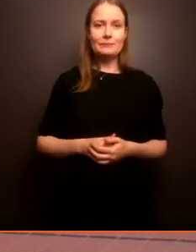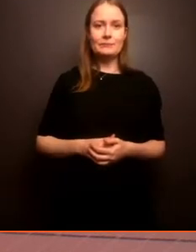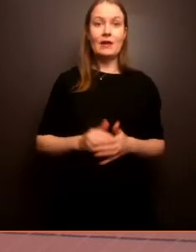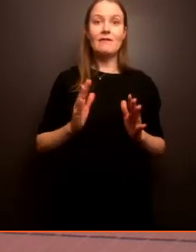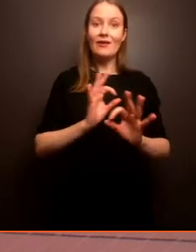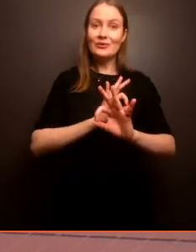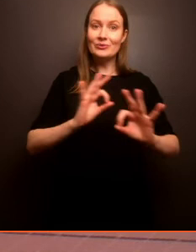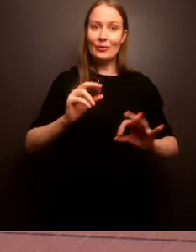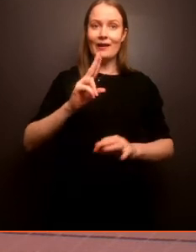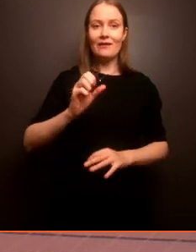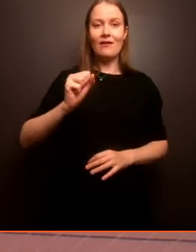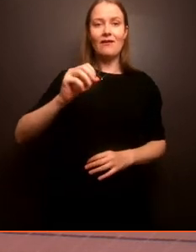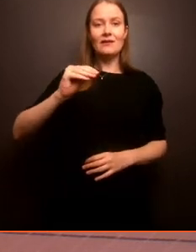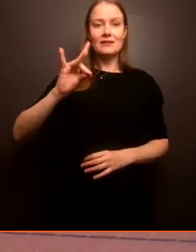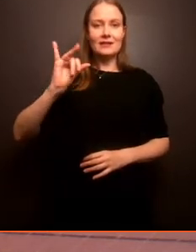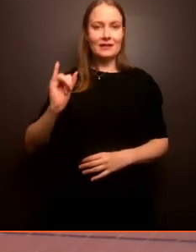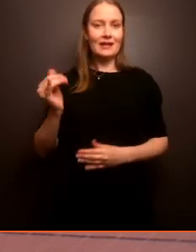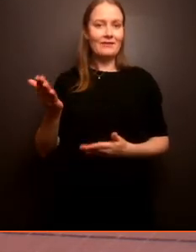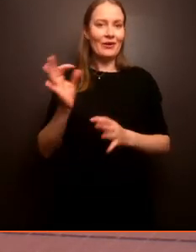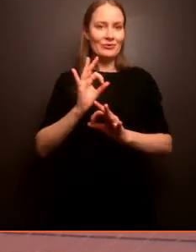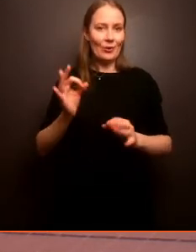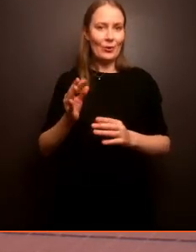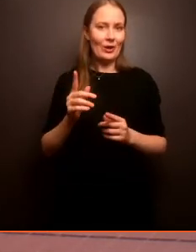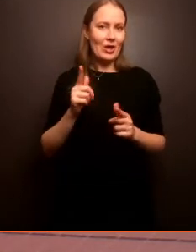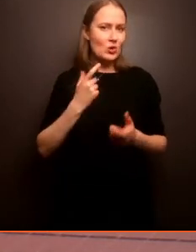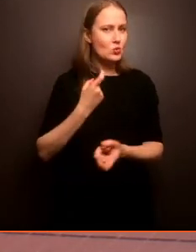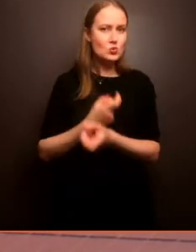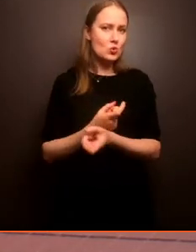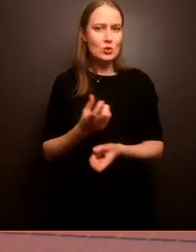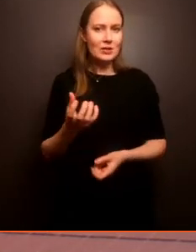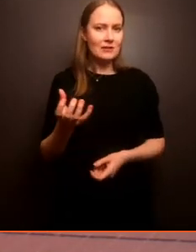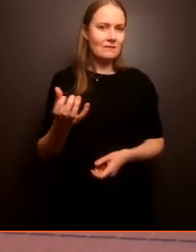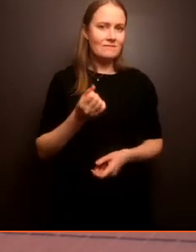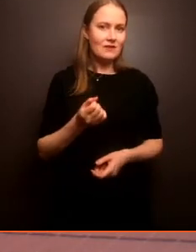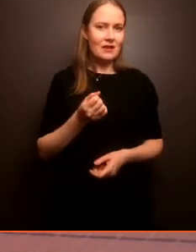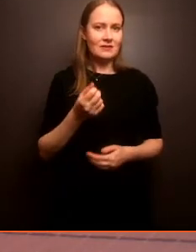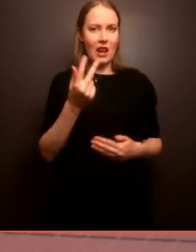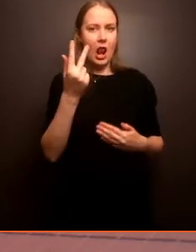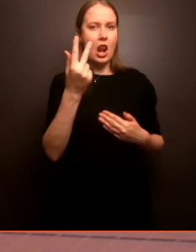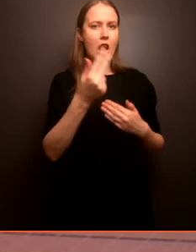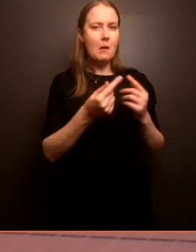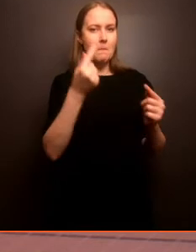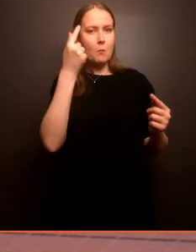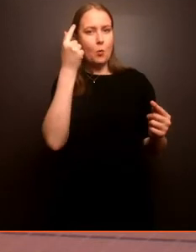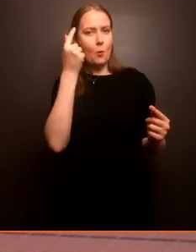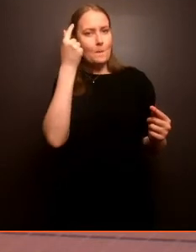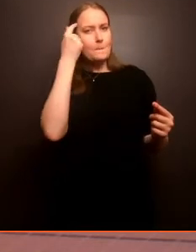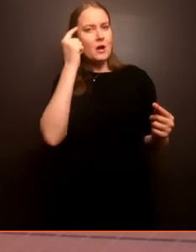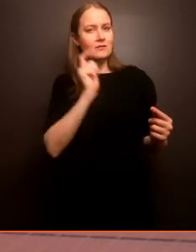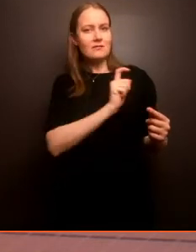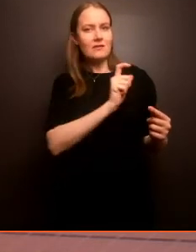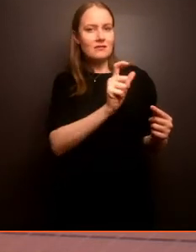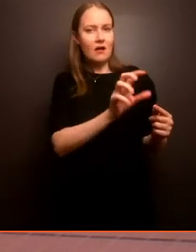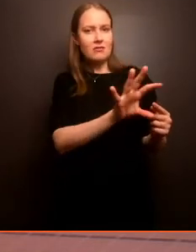Aga tore, Kadri, aitäh! Julgen napsata kohe siit selle sinu lõpumõtetest ja